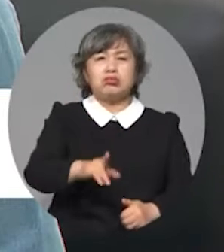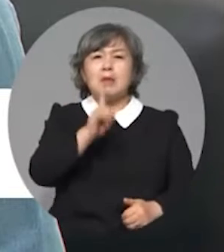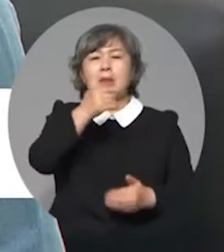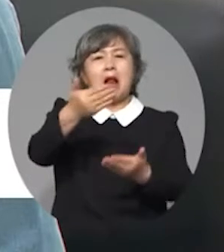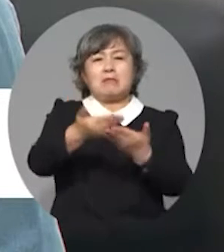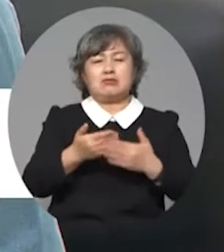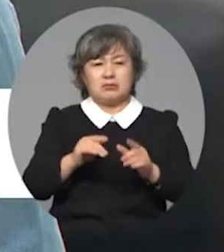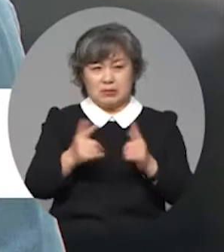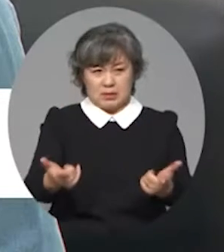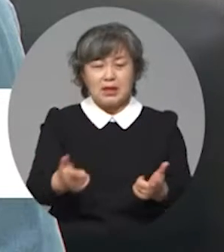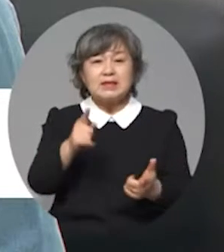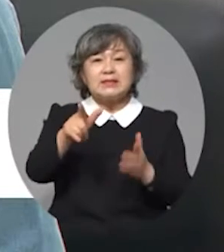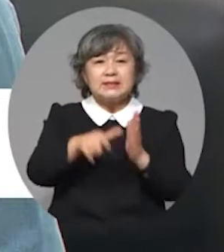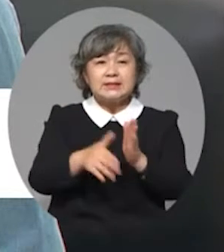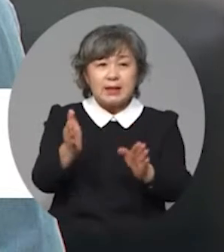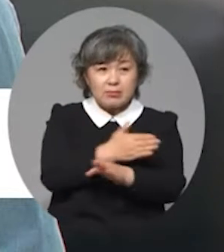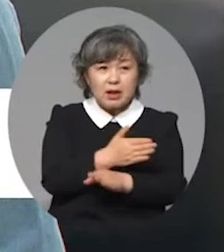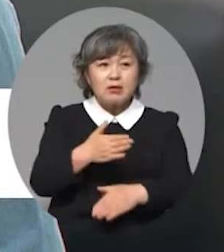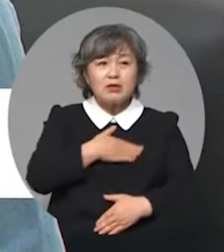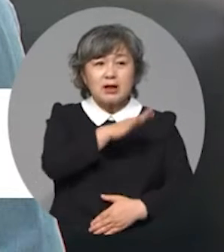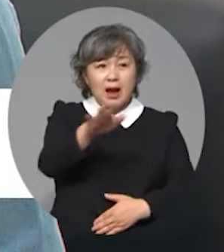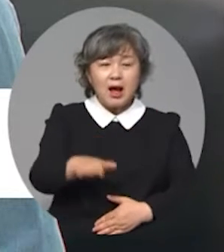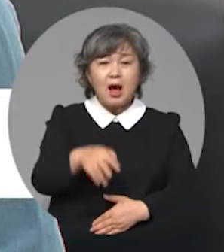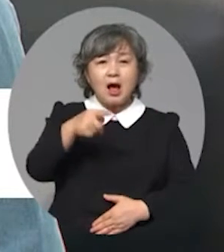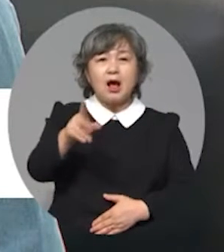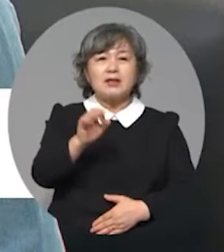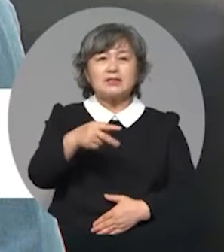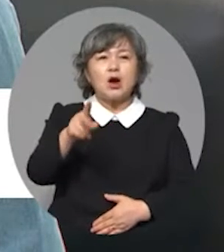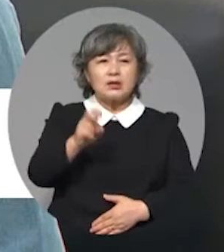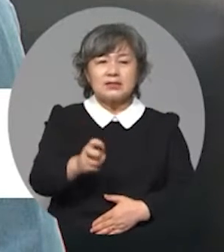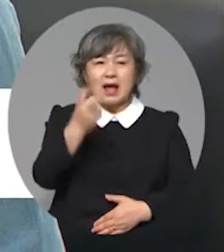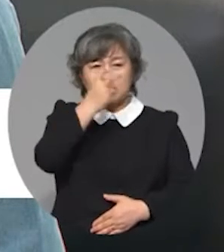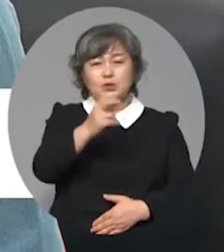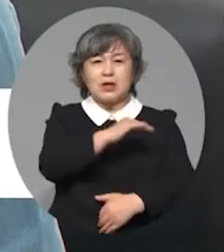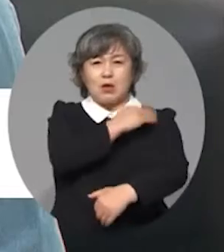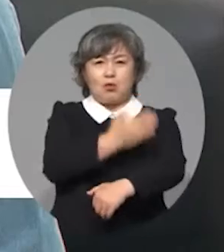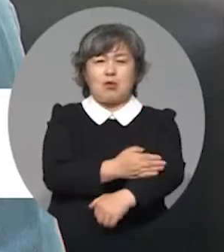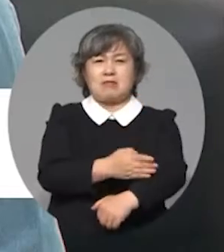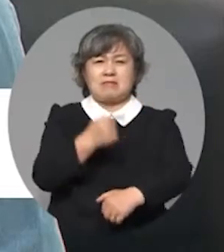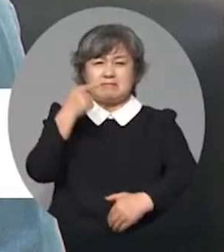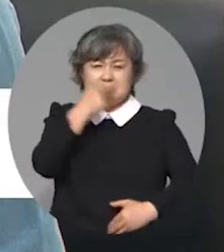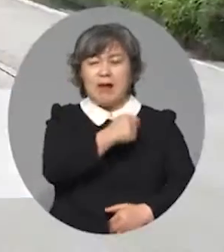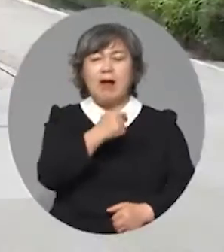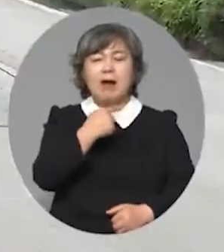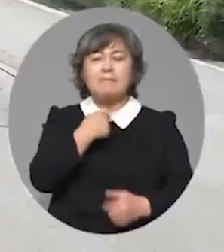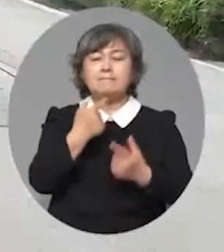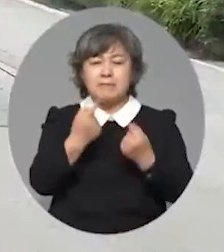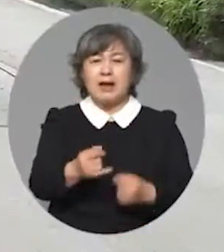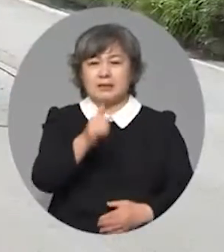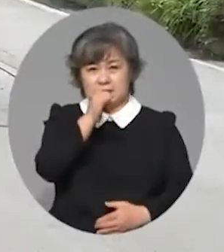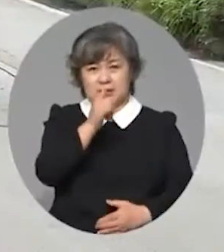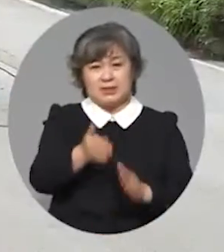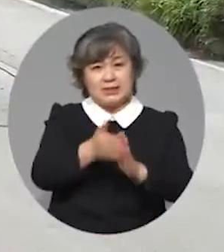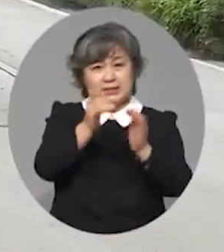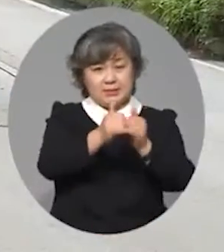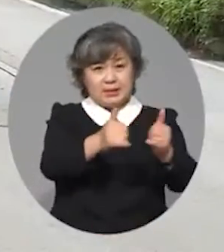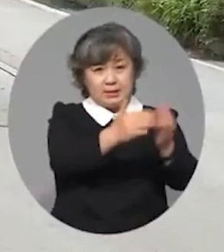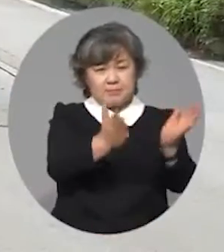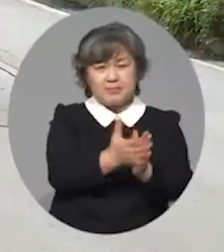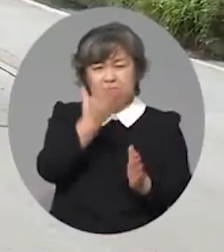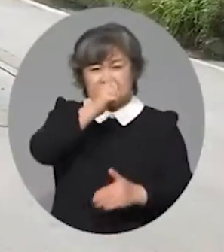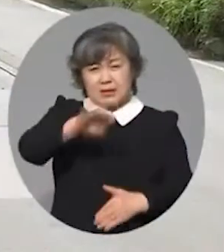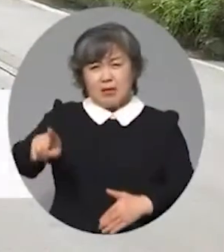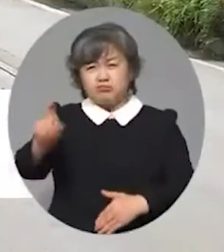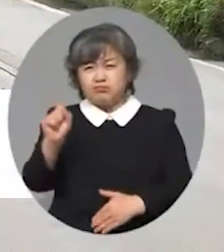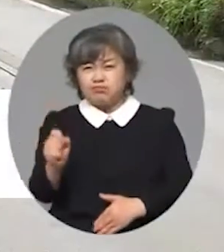들어줬죠. 그래서 그 때문에 저희가 형상조사권을 좀 강화한 사실은 있습니다. 시민단체는 쓰레기 대란을